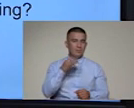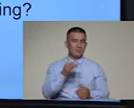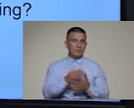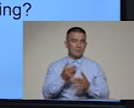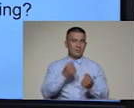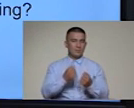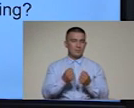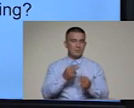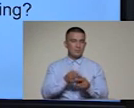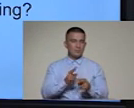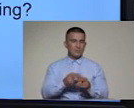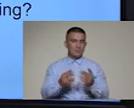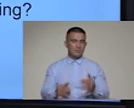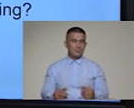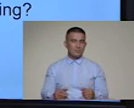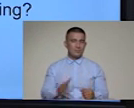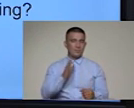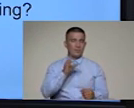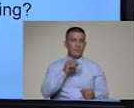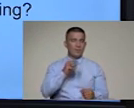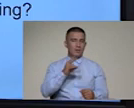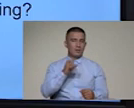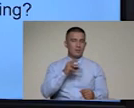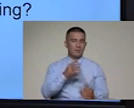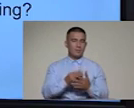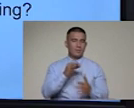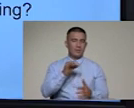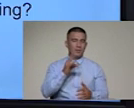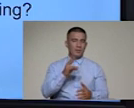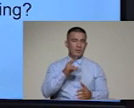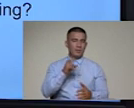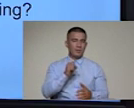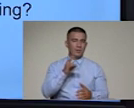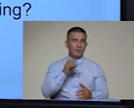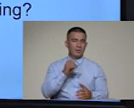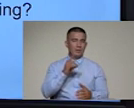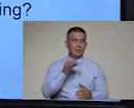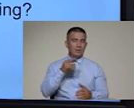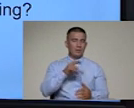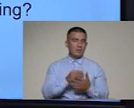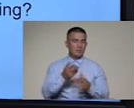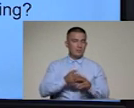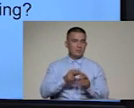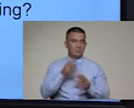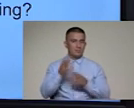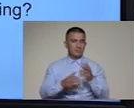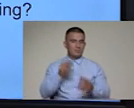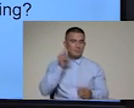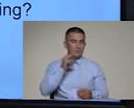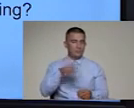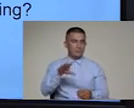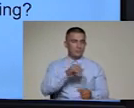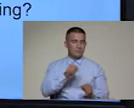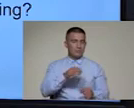bronzani hosil qiladi. Vietnam va Indoneziyada qaysi metallarning konlari uchraydi? Geografiya fanidan sizga